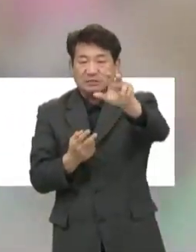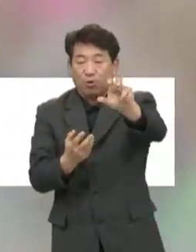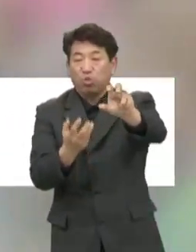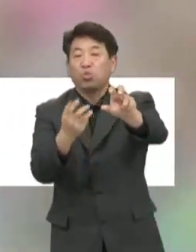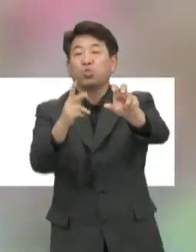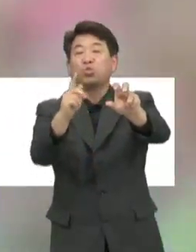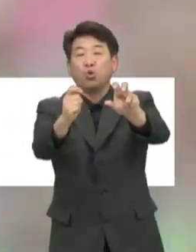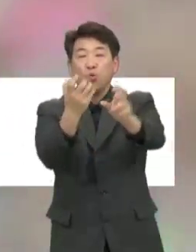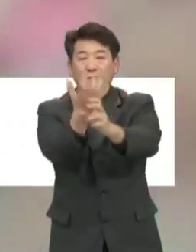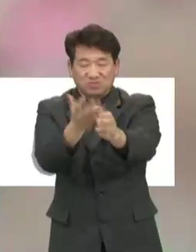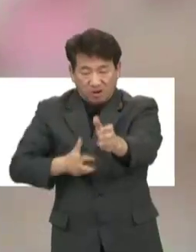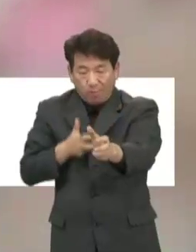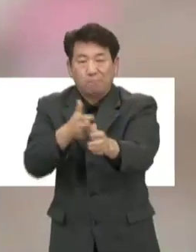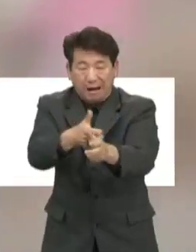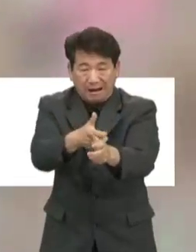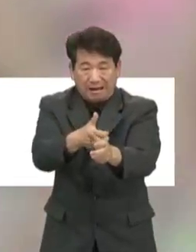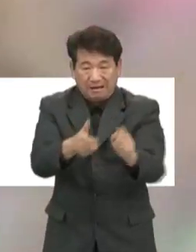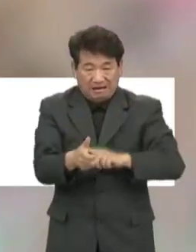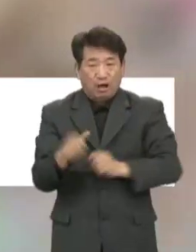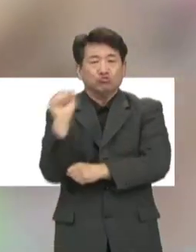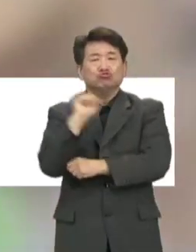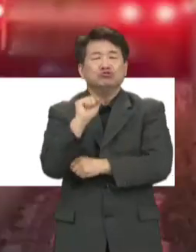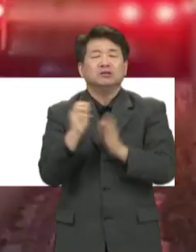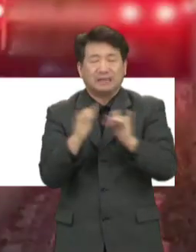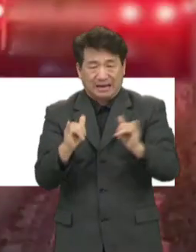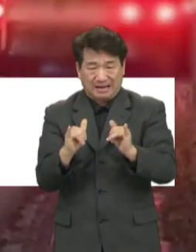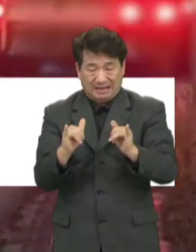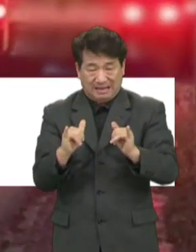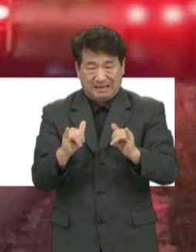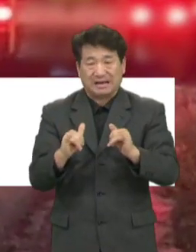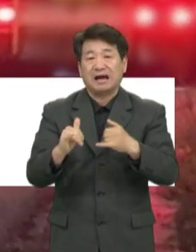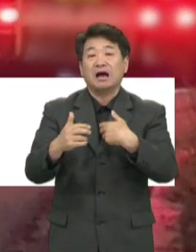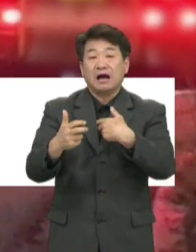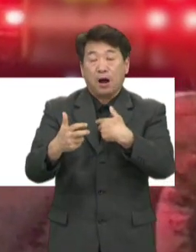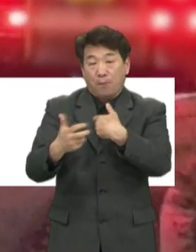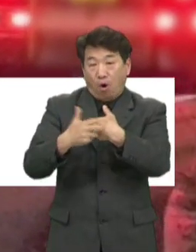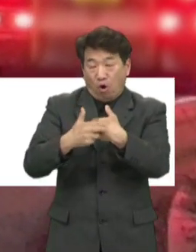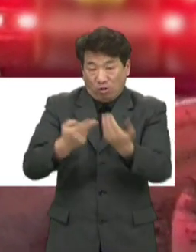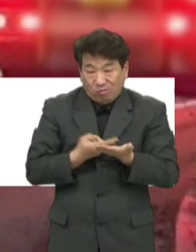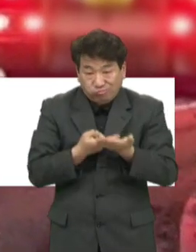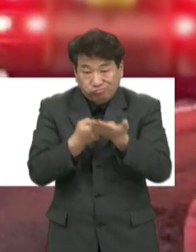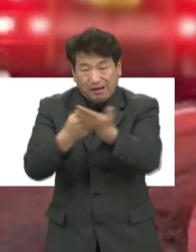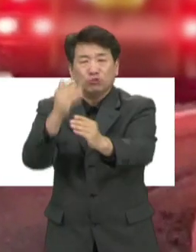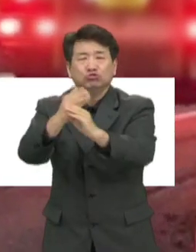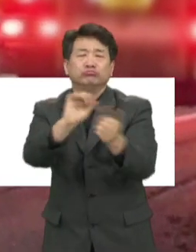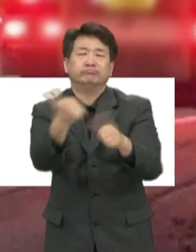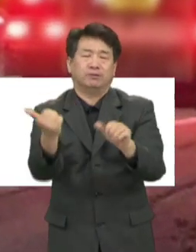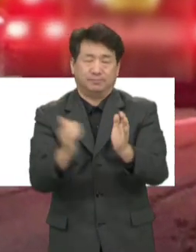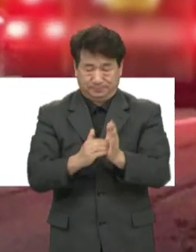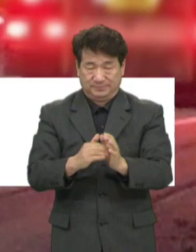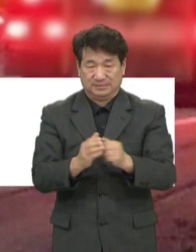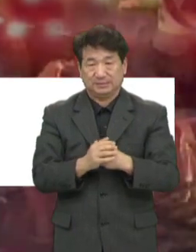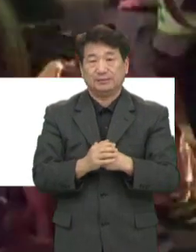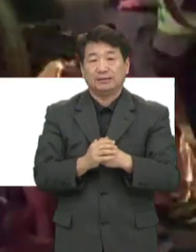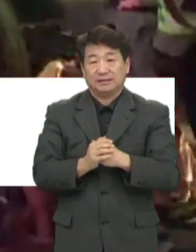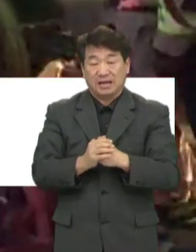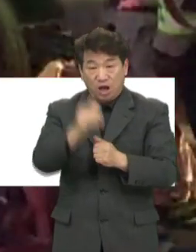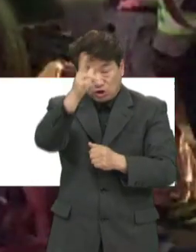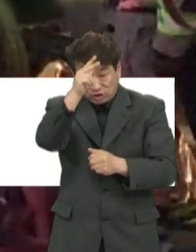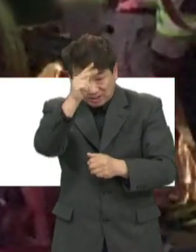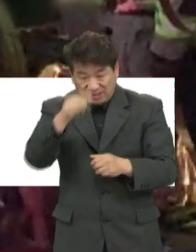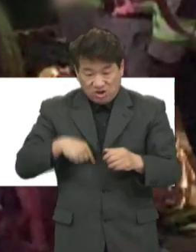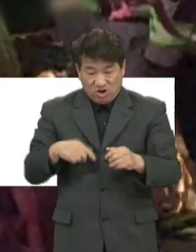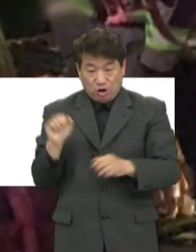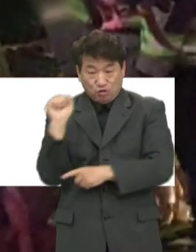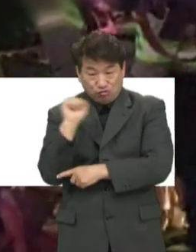후미를 들이받았습니다. 10톤 화물차 운전자 40세 남성 A씨는 인근 병원으로 이송 중 숨졌습니다. 경찰은